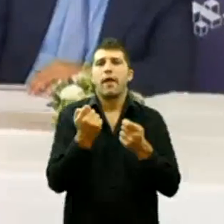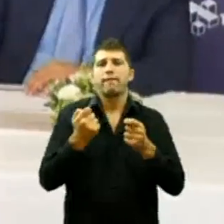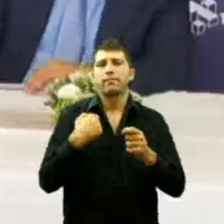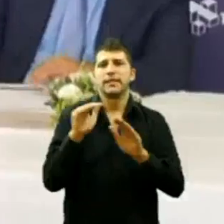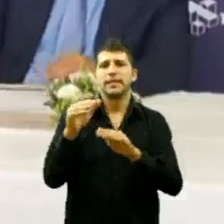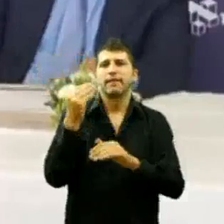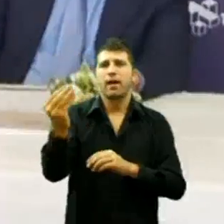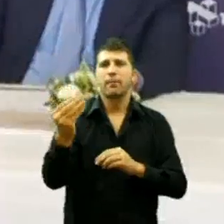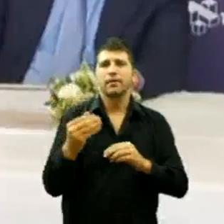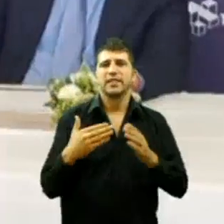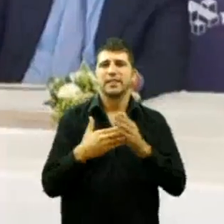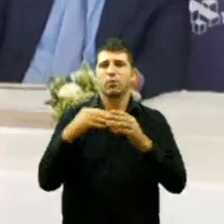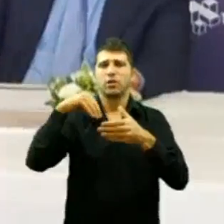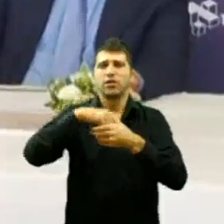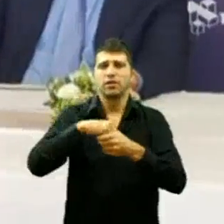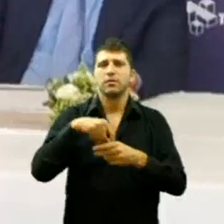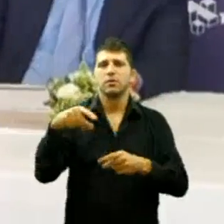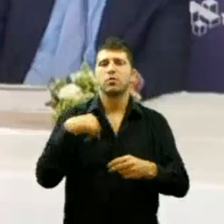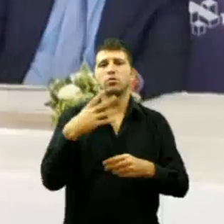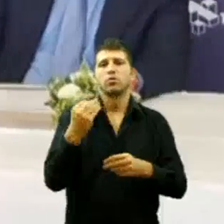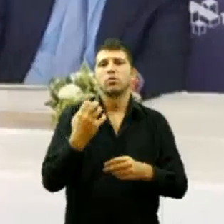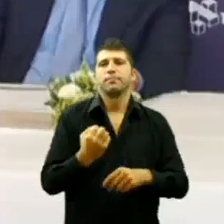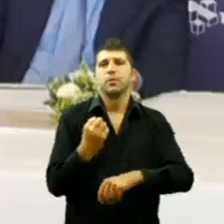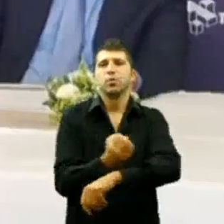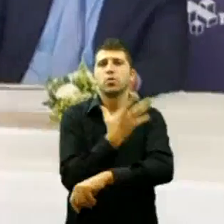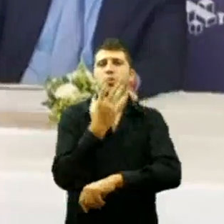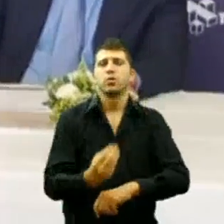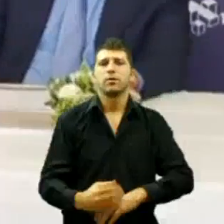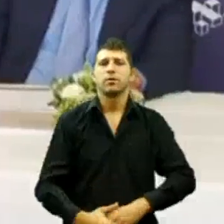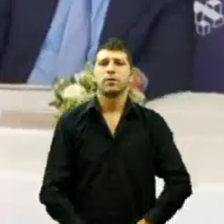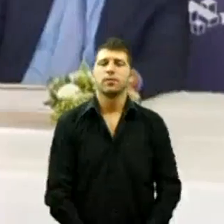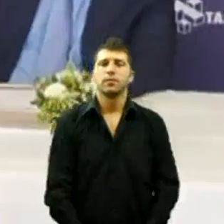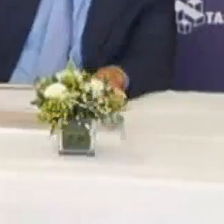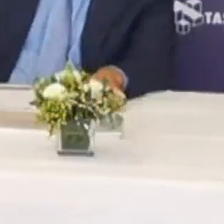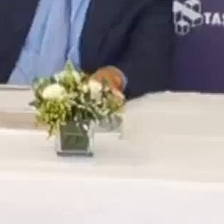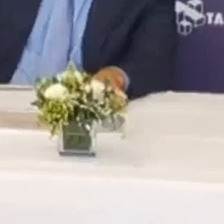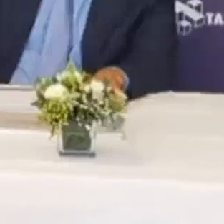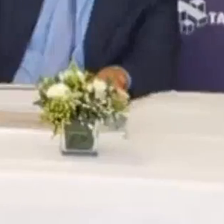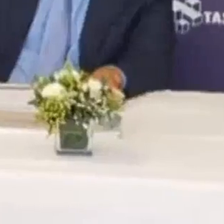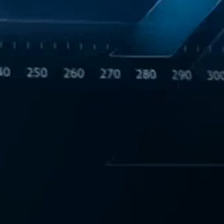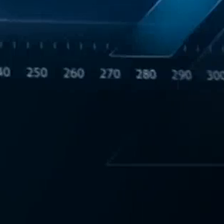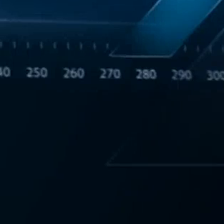vermek, yanlarında olmak. Bize çok onur ve gurur veriyor aynı zamanda bu.